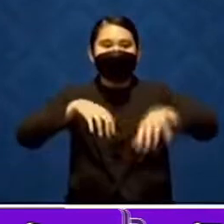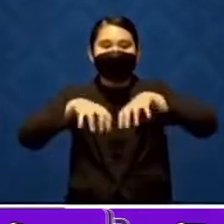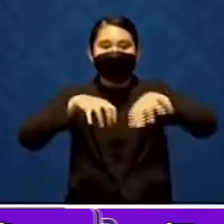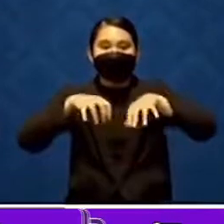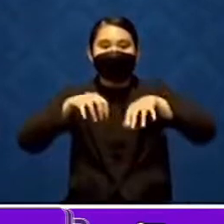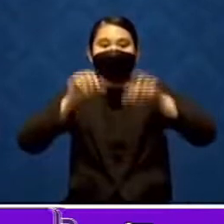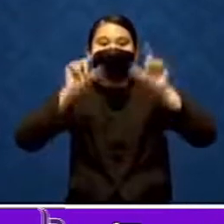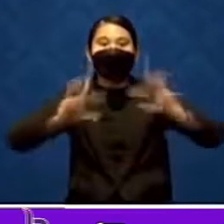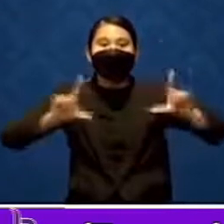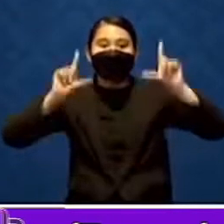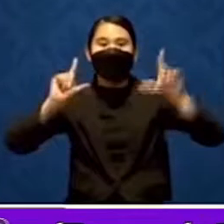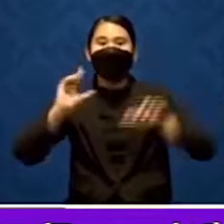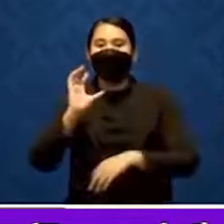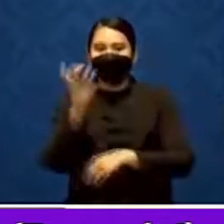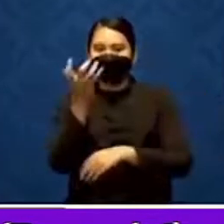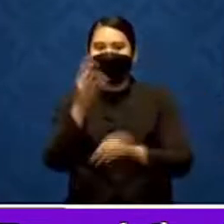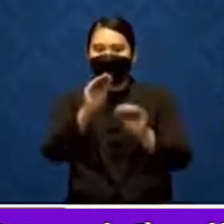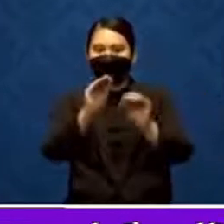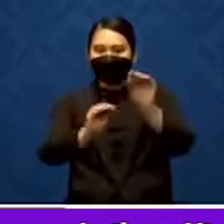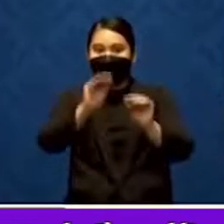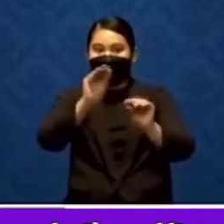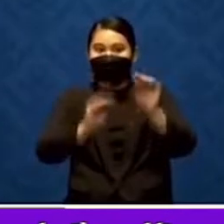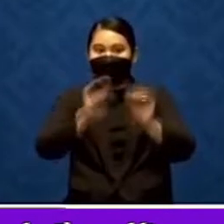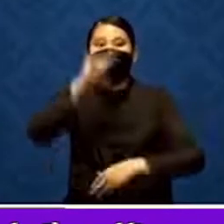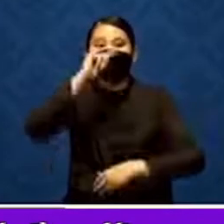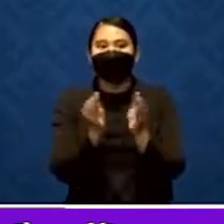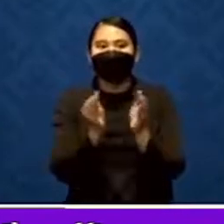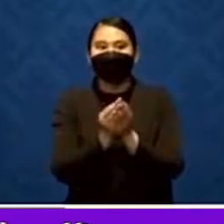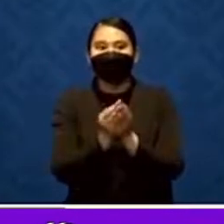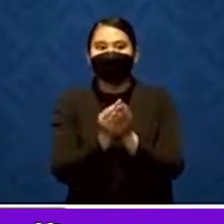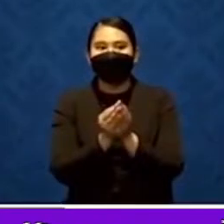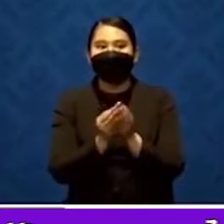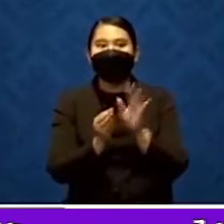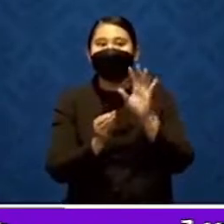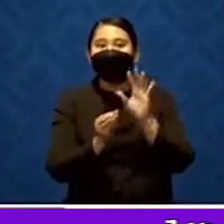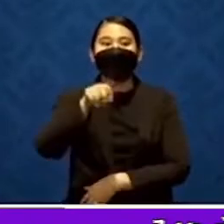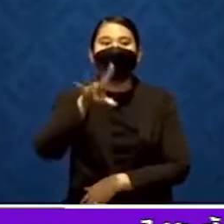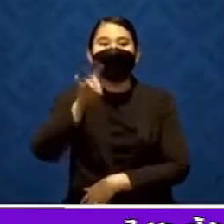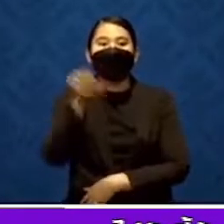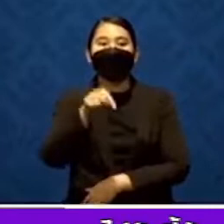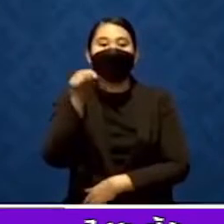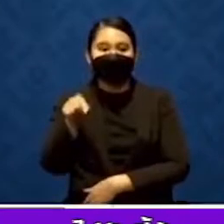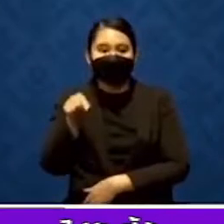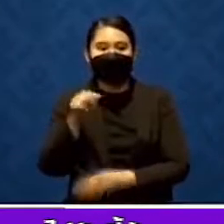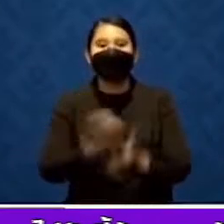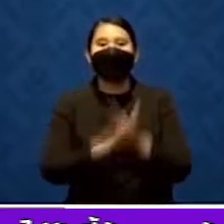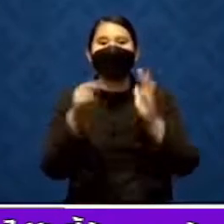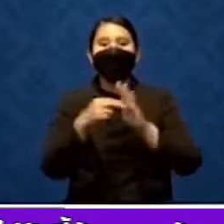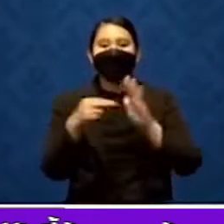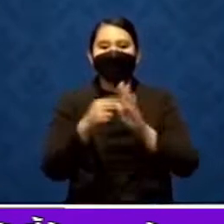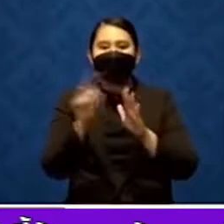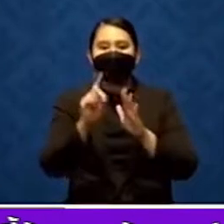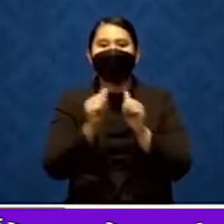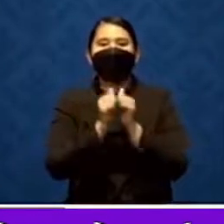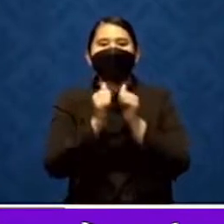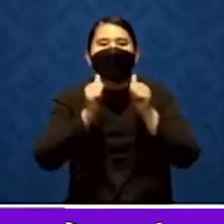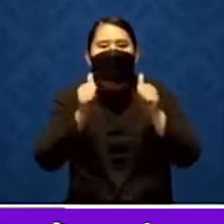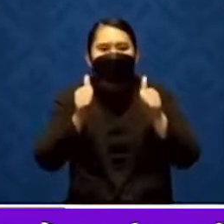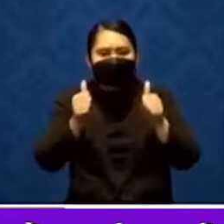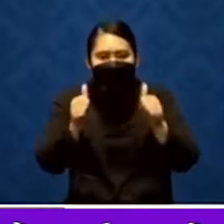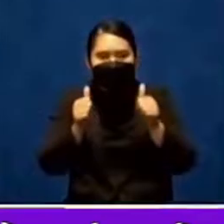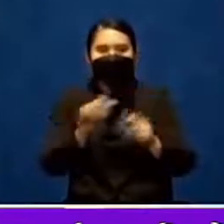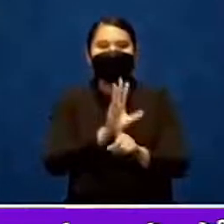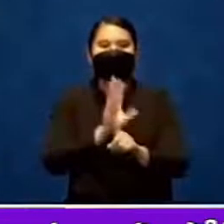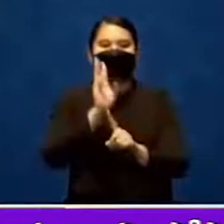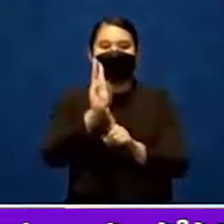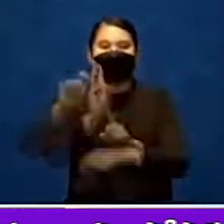ของโลกให้ประเทศไทย 81.8 ใน100คะแนนเต็มแปลว่าดีที่สุดเป็นลำดับที่6ของ